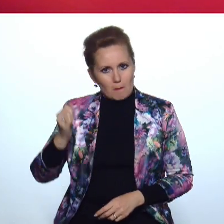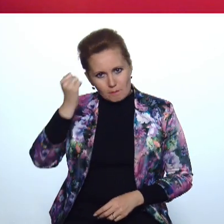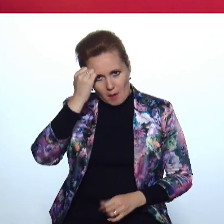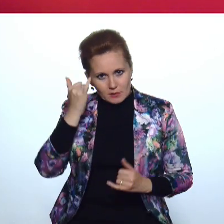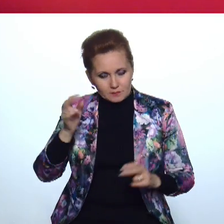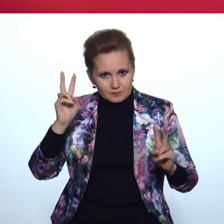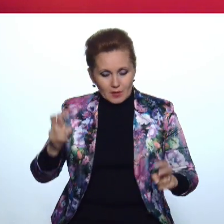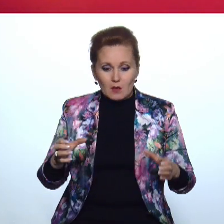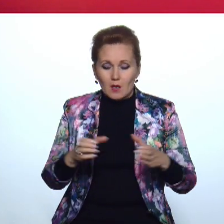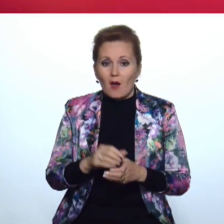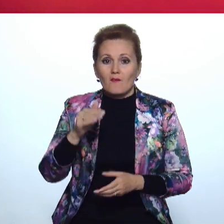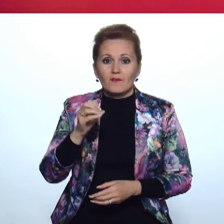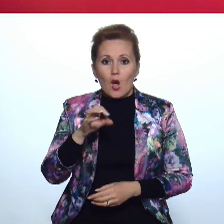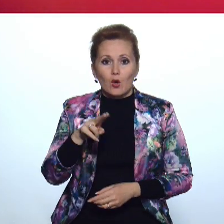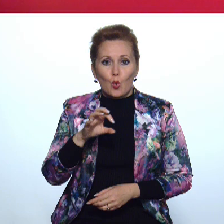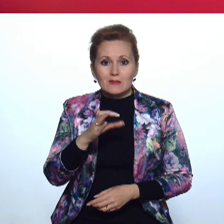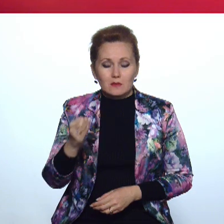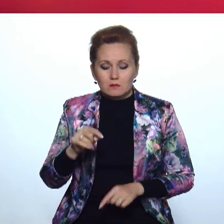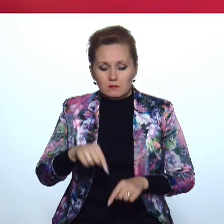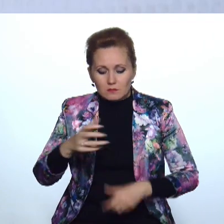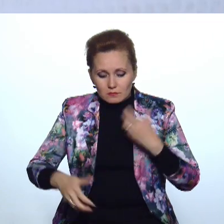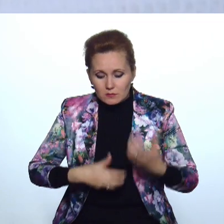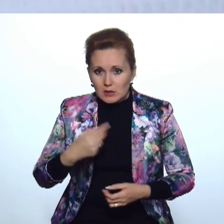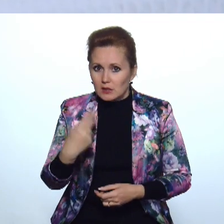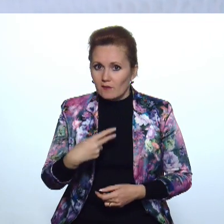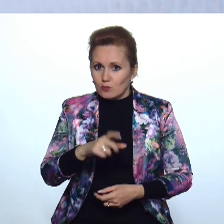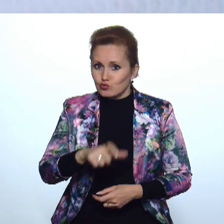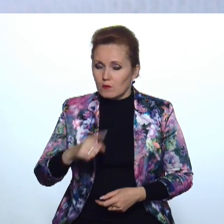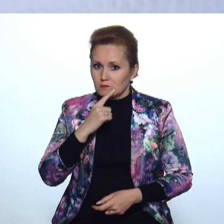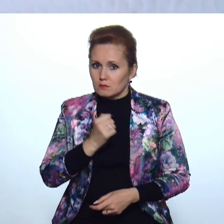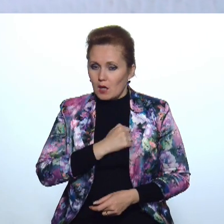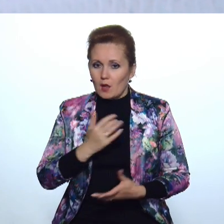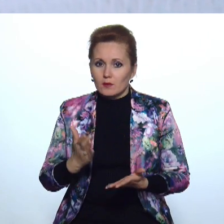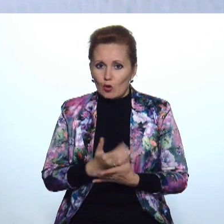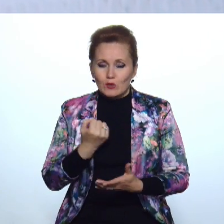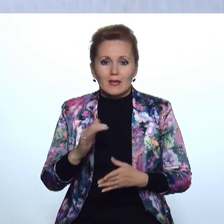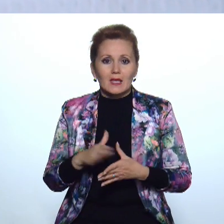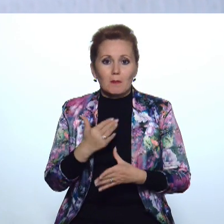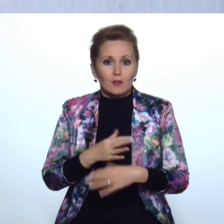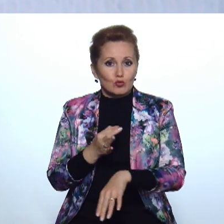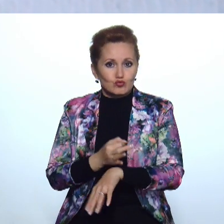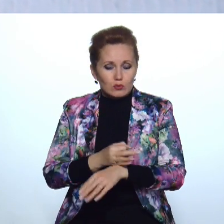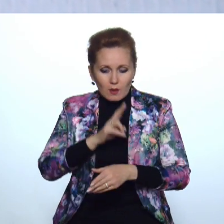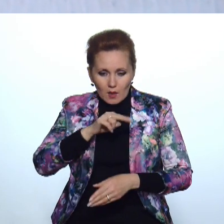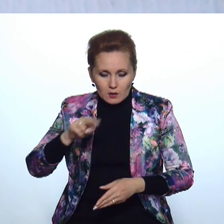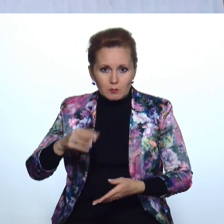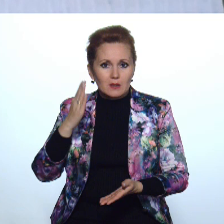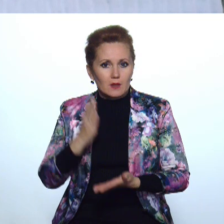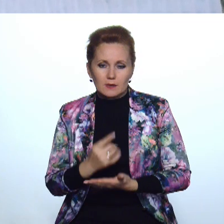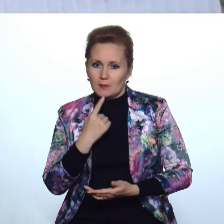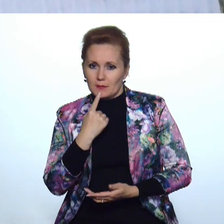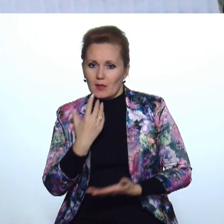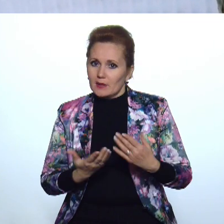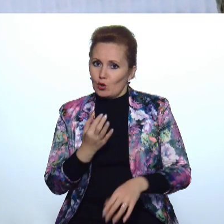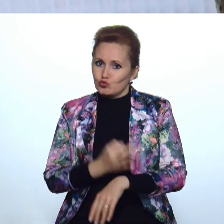из Феодосии поднял более 20 бойцов Красной армии. При одном из них нашли именные часы. Судя по надписи, есть две версии.